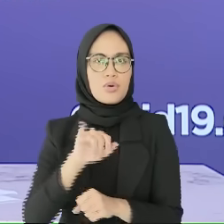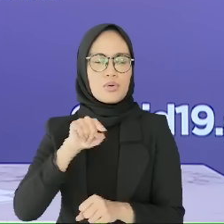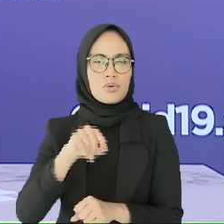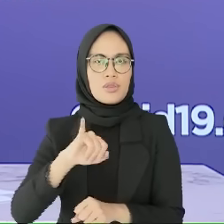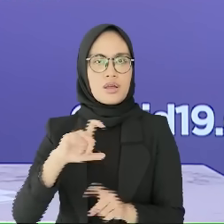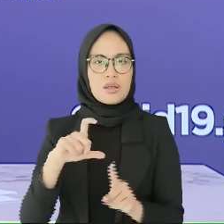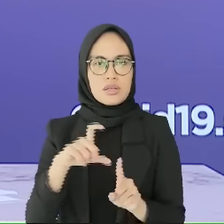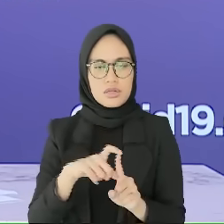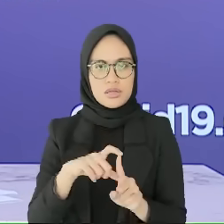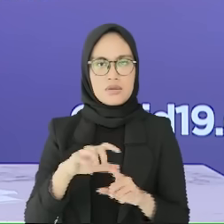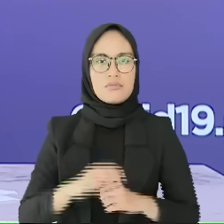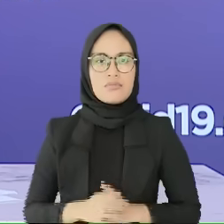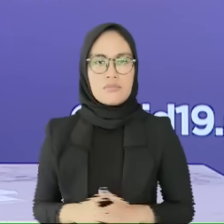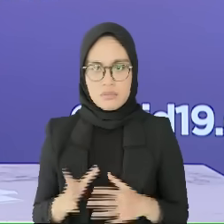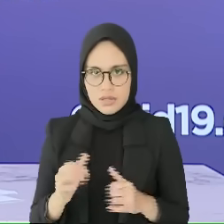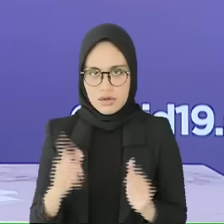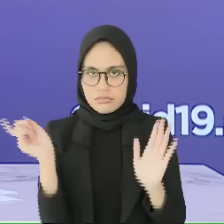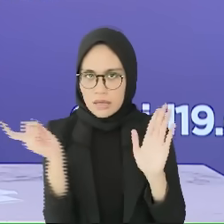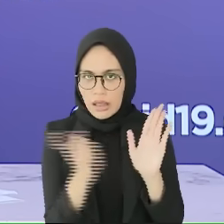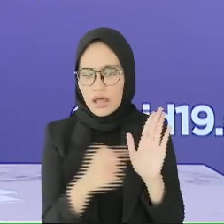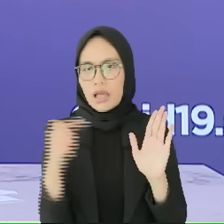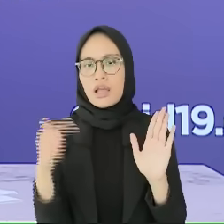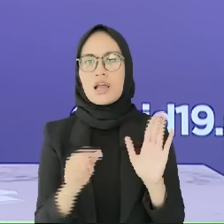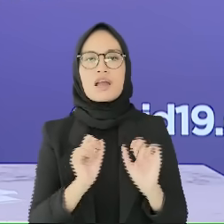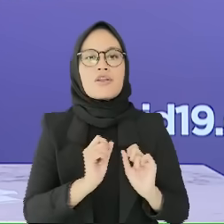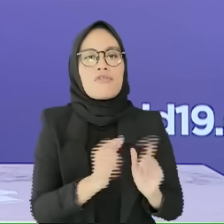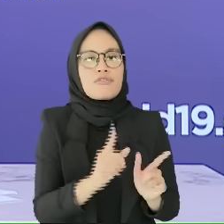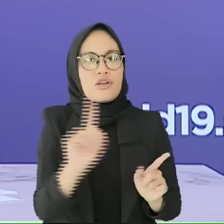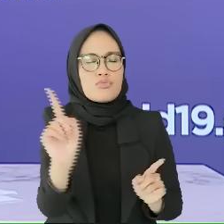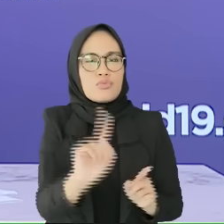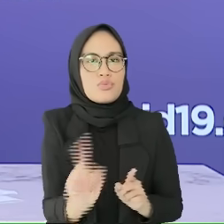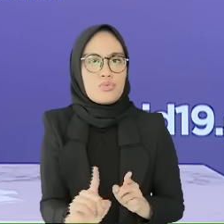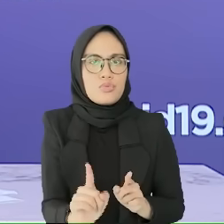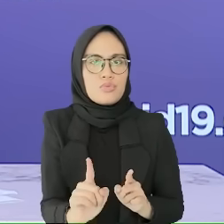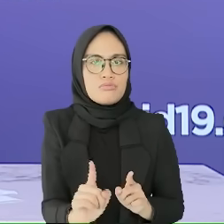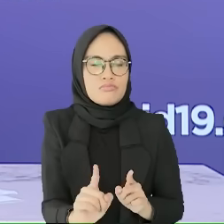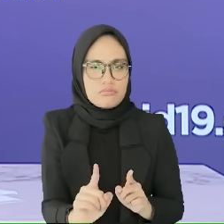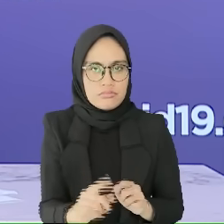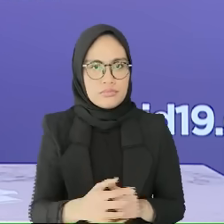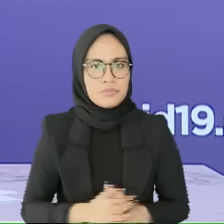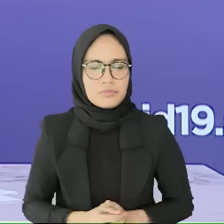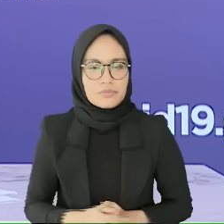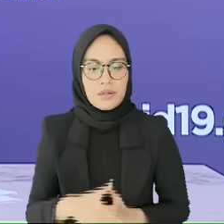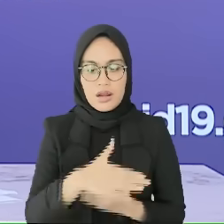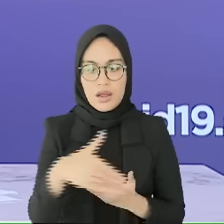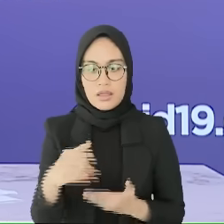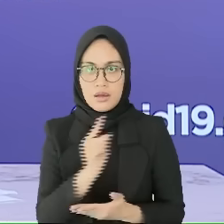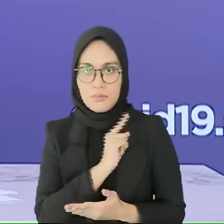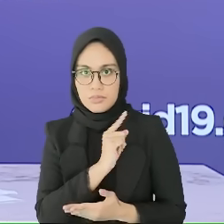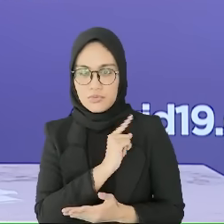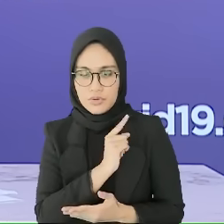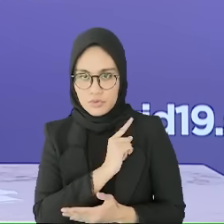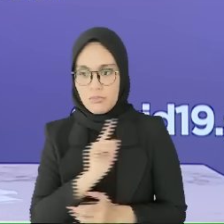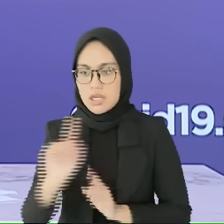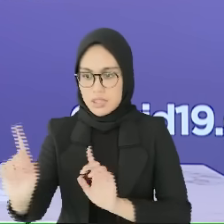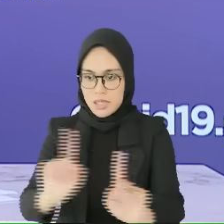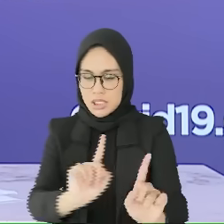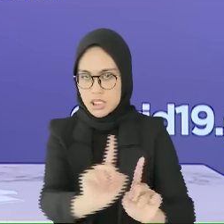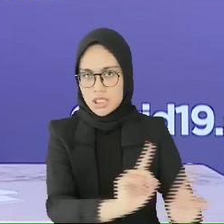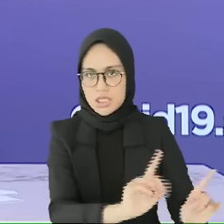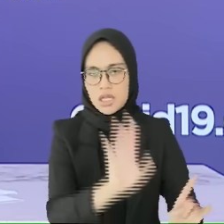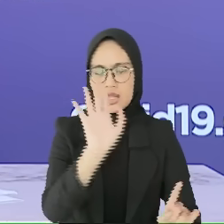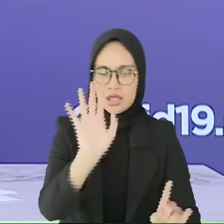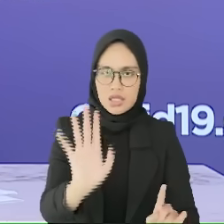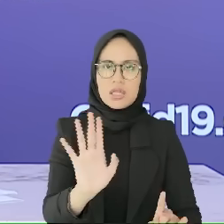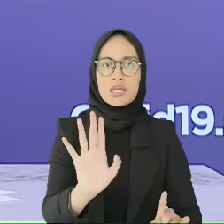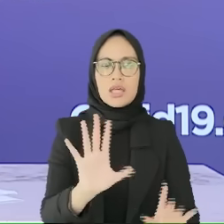https://vaksin.ln.dto.kemkes.go.id/sign/in dengan mendaftar terlebih dahulu. Data individu dan vaksinasi akan diverifikasi oleh